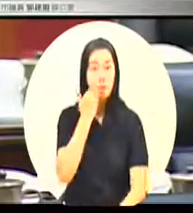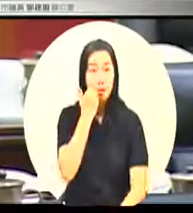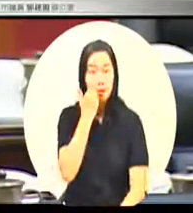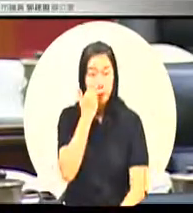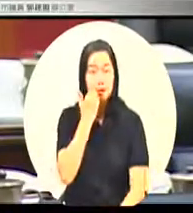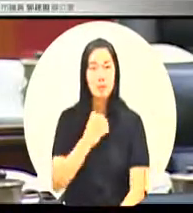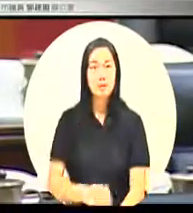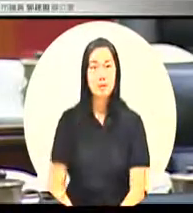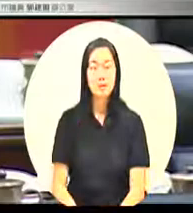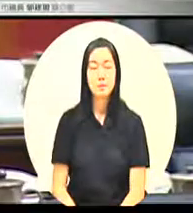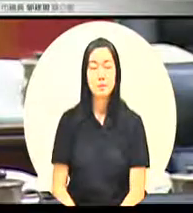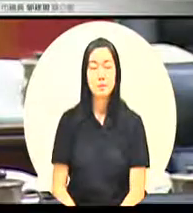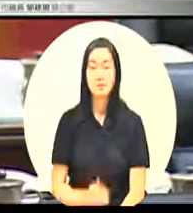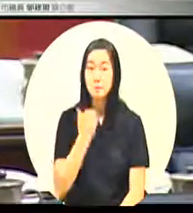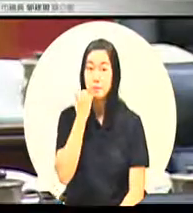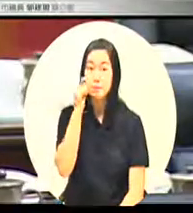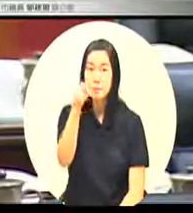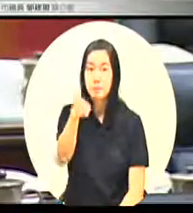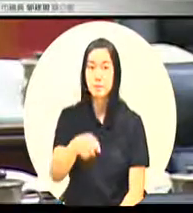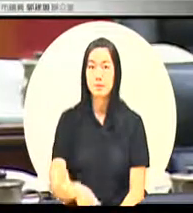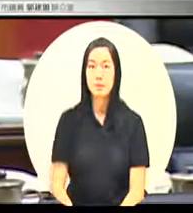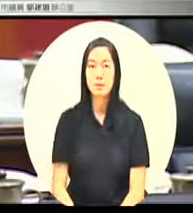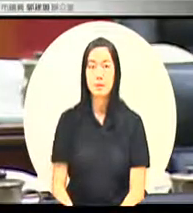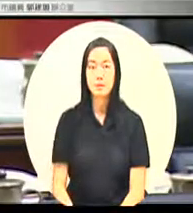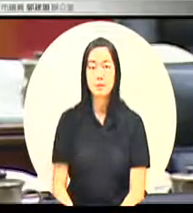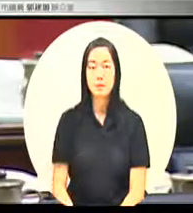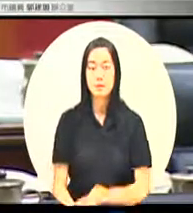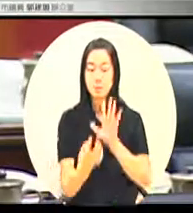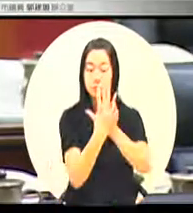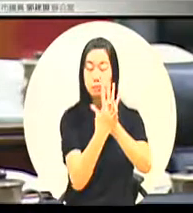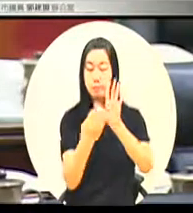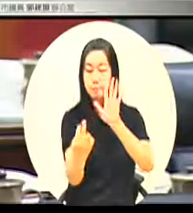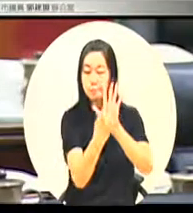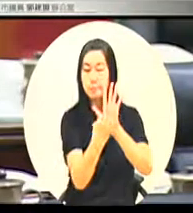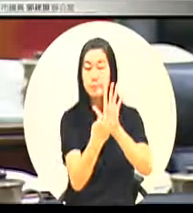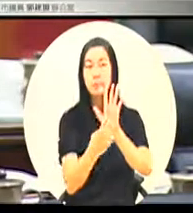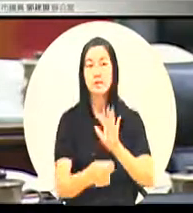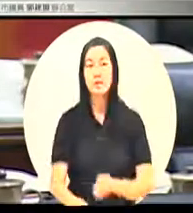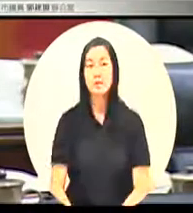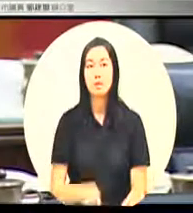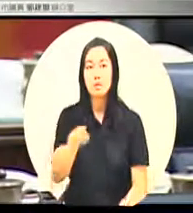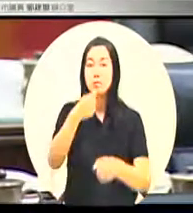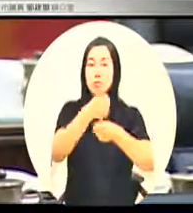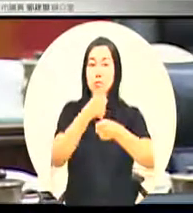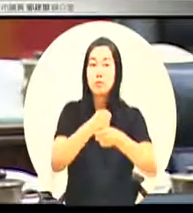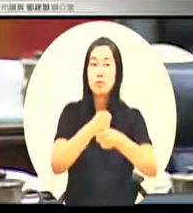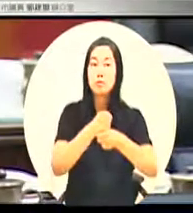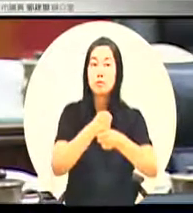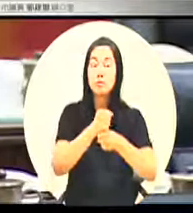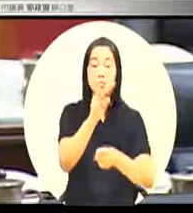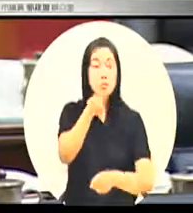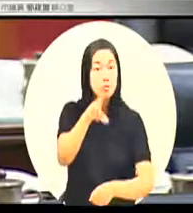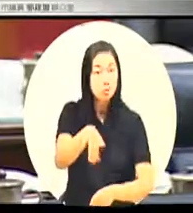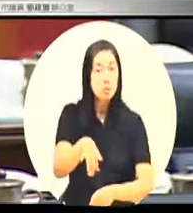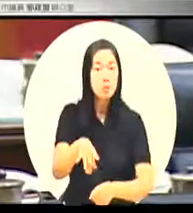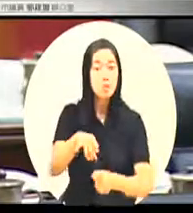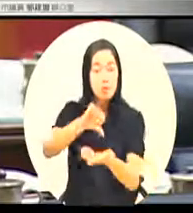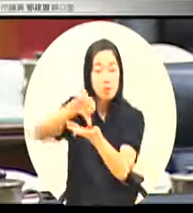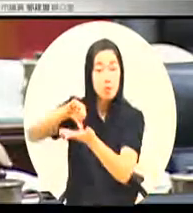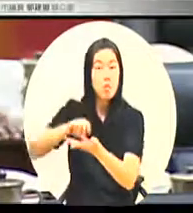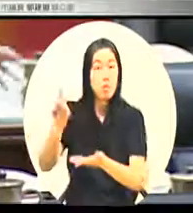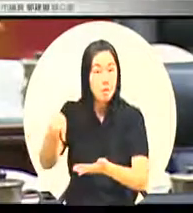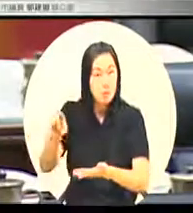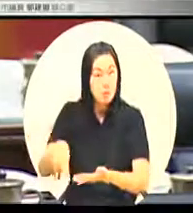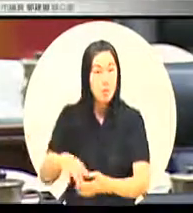个4张 EQ 你就可以看到他的制造者，你可以看到生产简历，甚